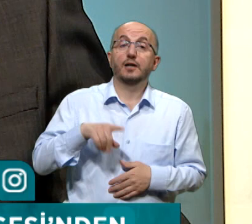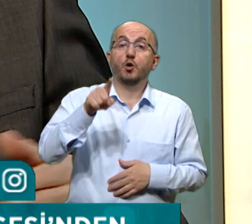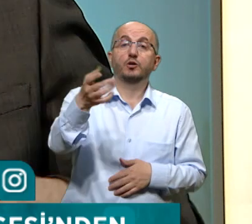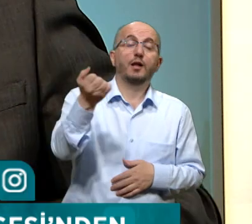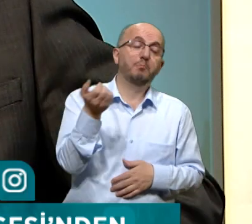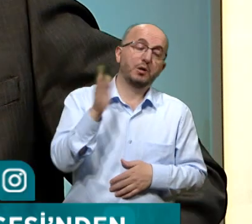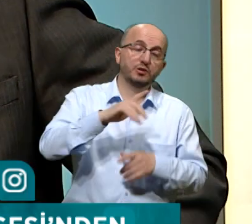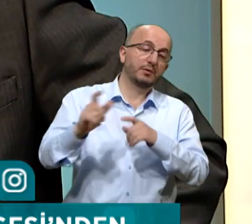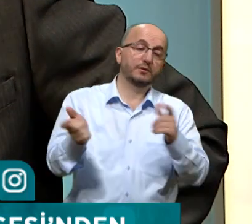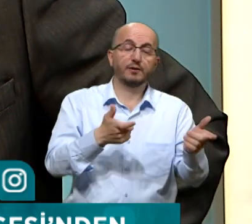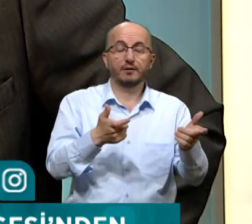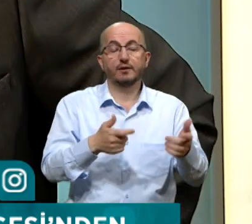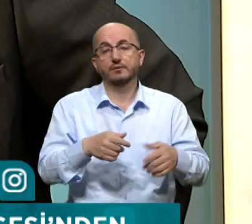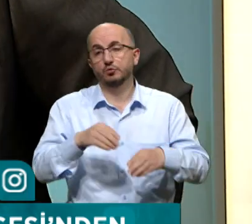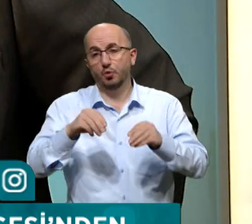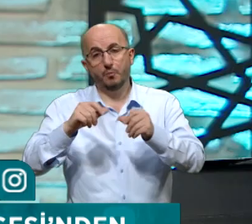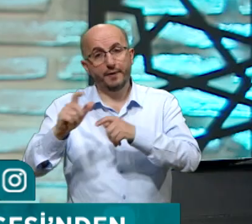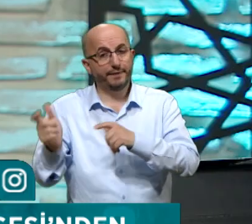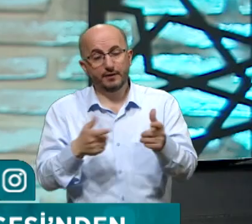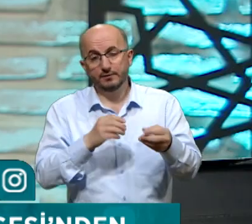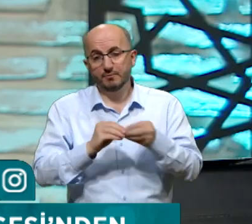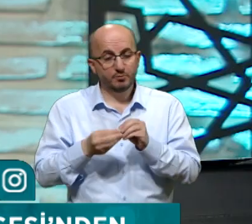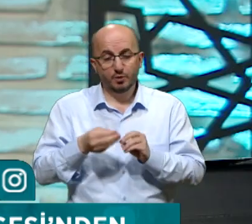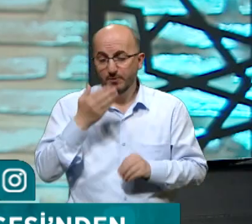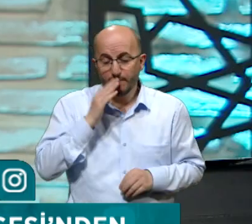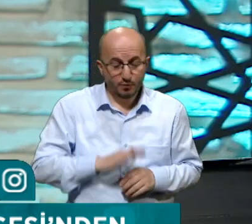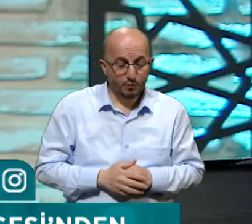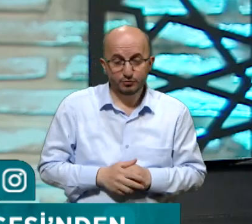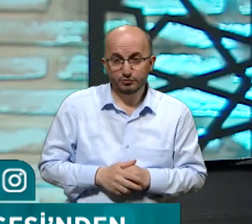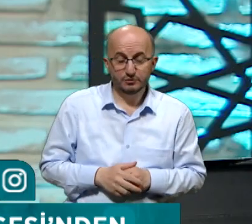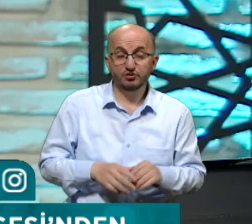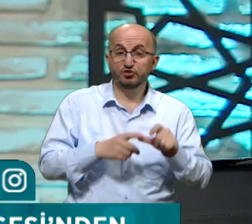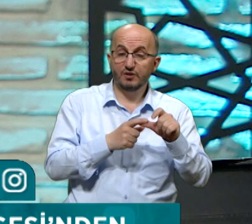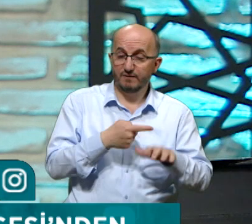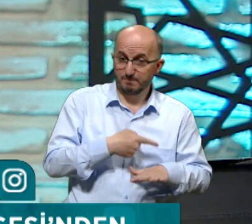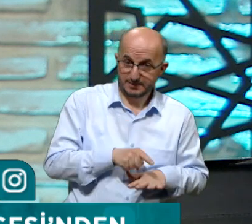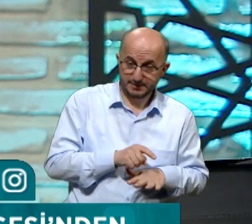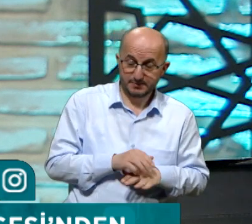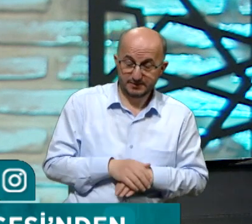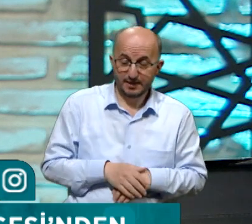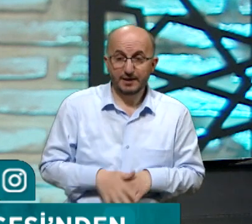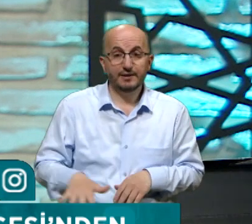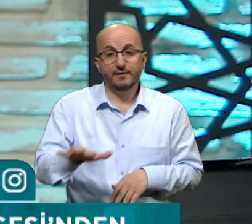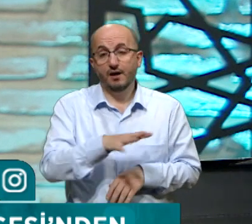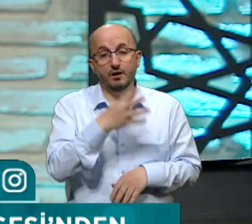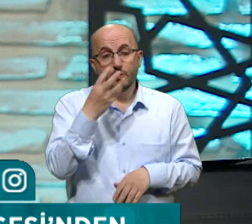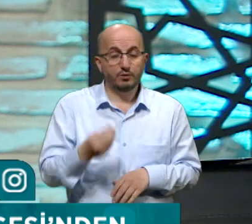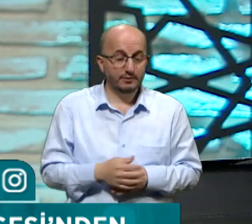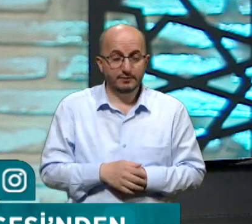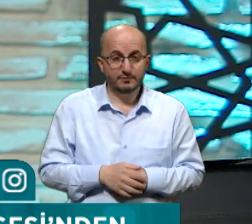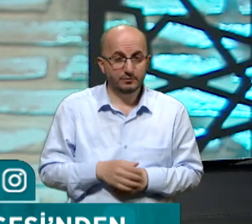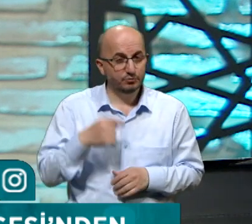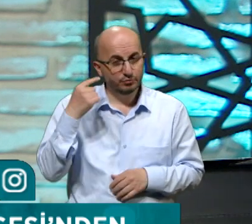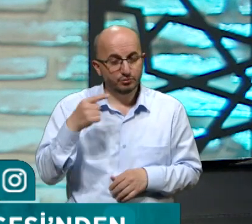al bir başka yere Nakliyat toprağın naklinde bir sıkıntı yoktur şafileri sebze genel olarak